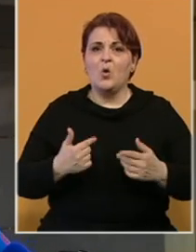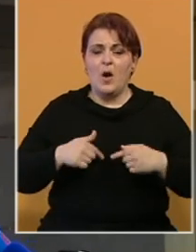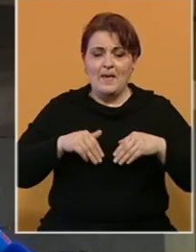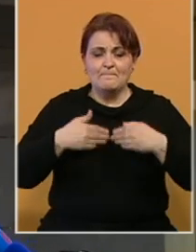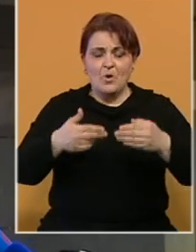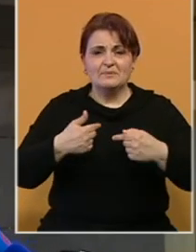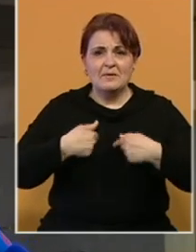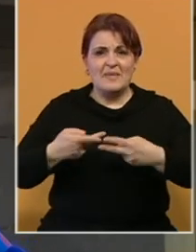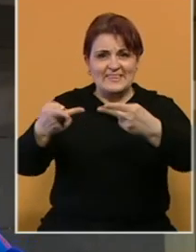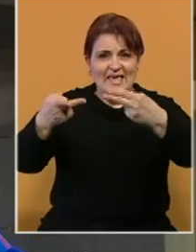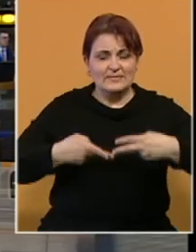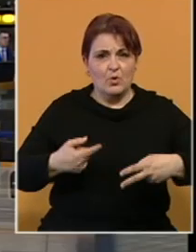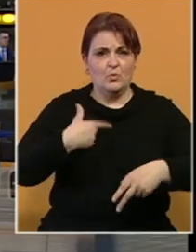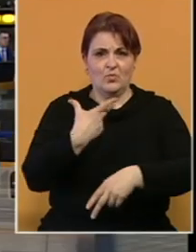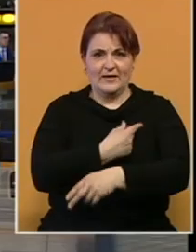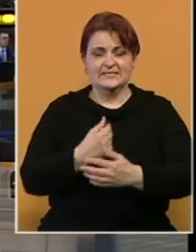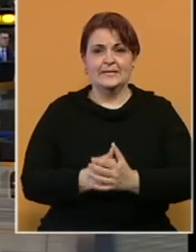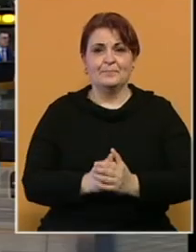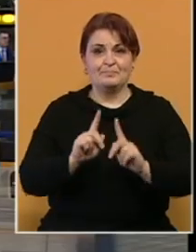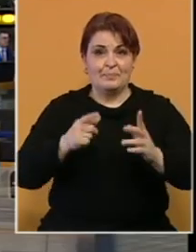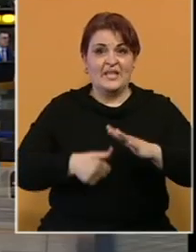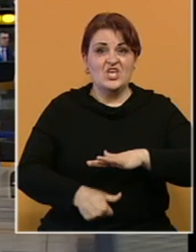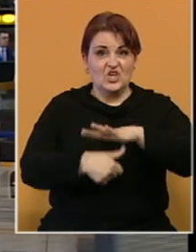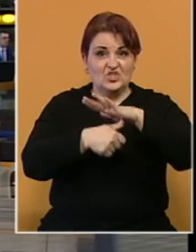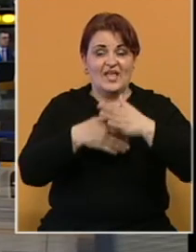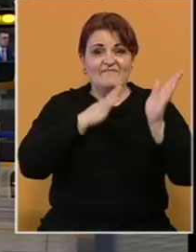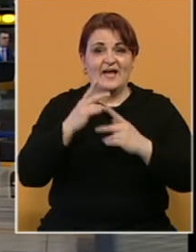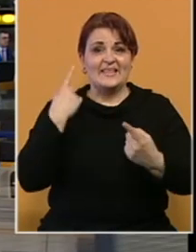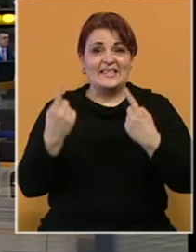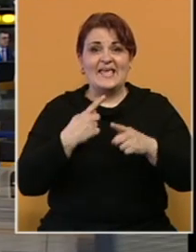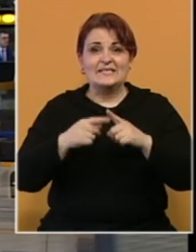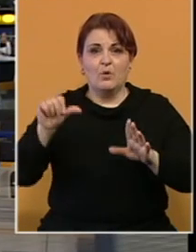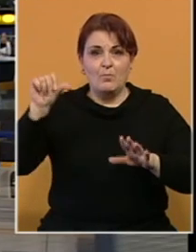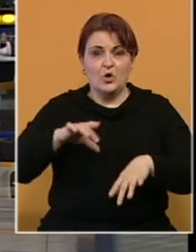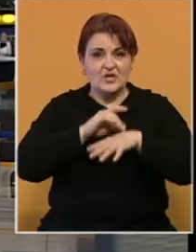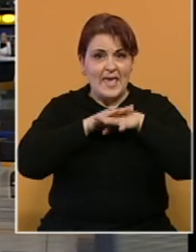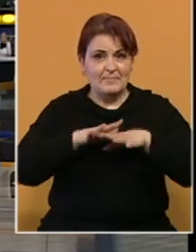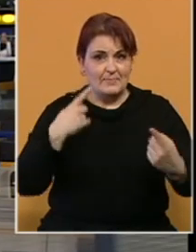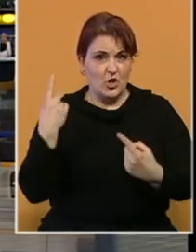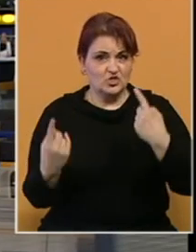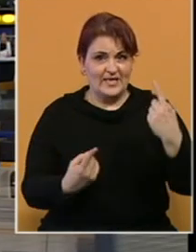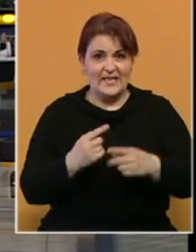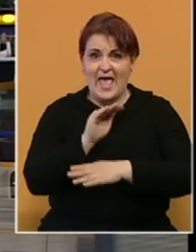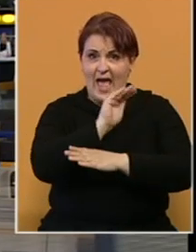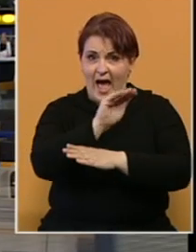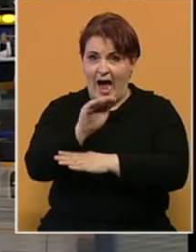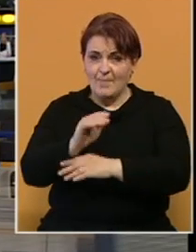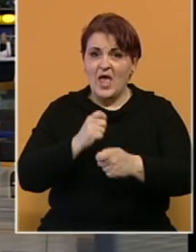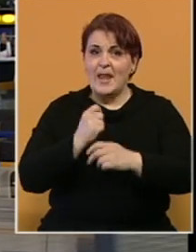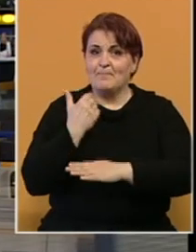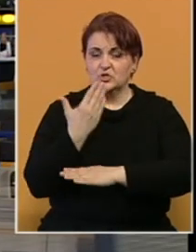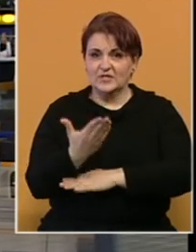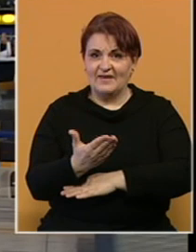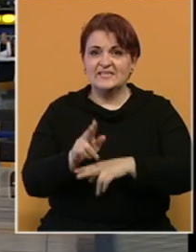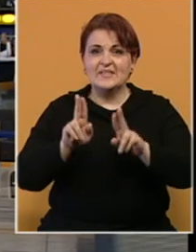za isporuku vakcina. Republički štab za vanredne situacije zbog pogoršane epidemiološke situacije apelovao je